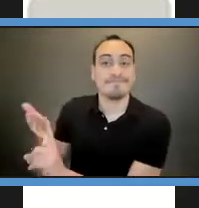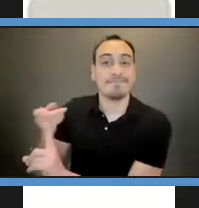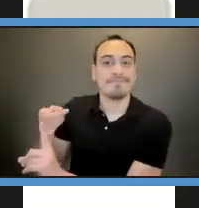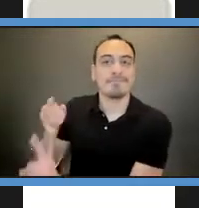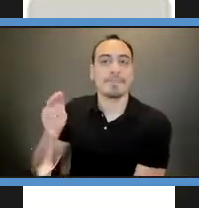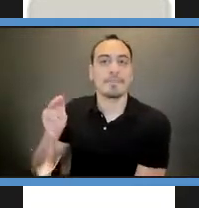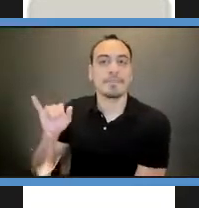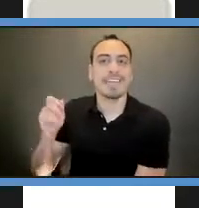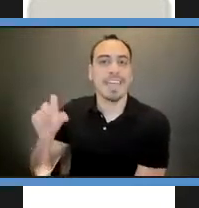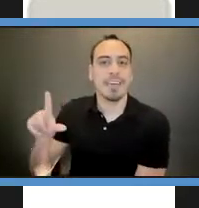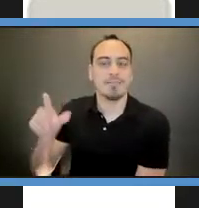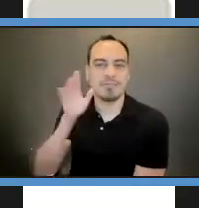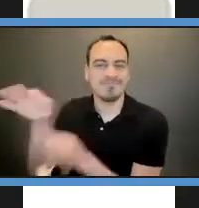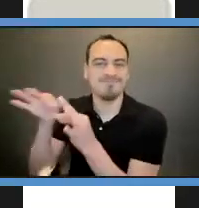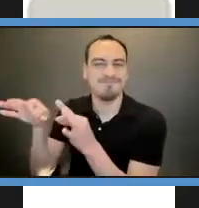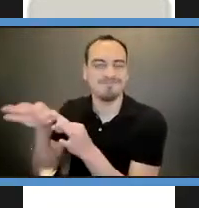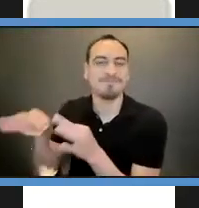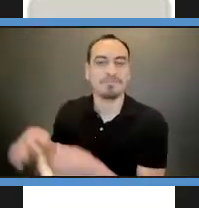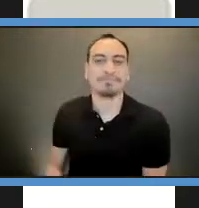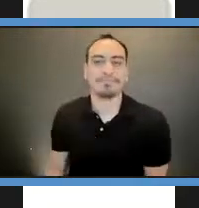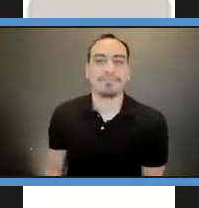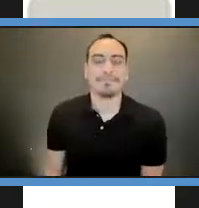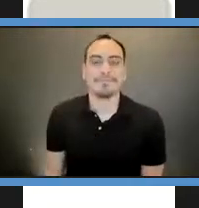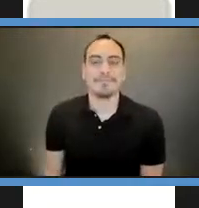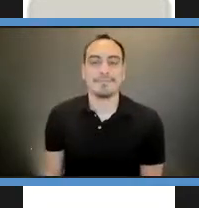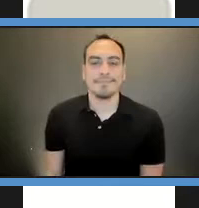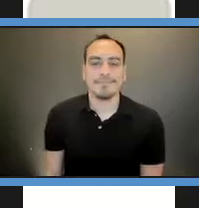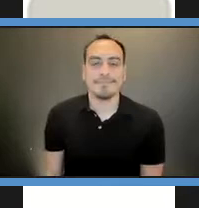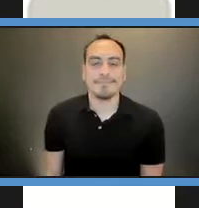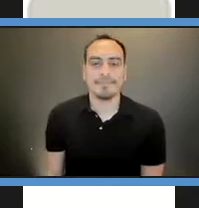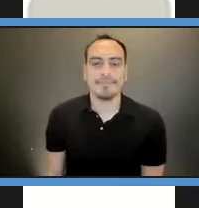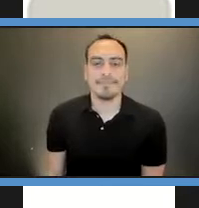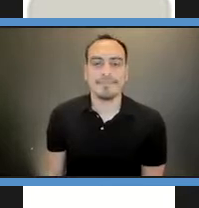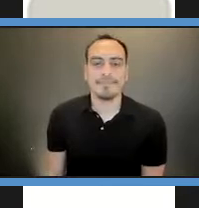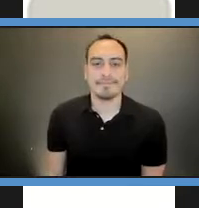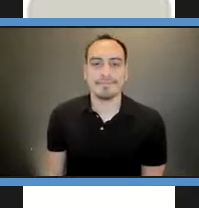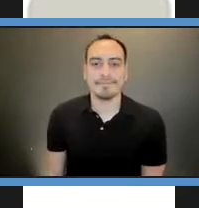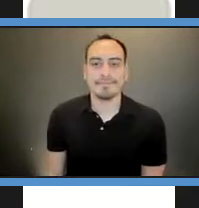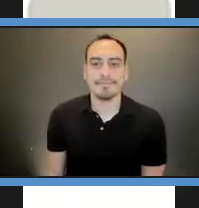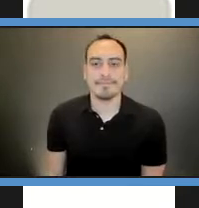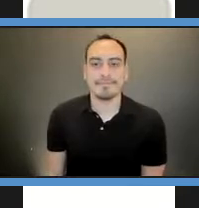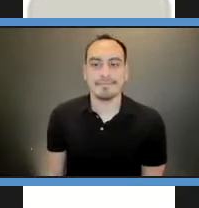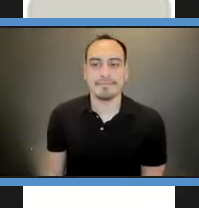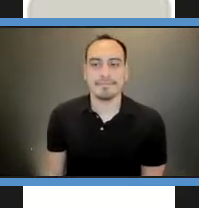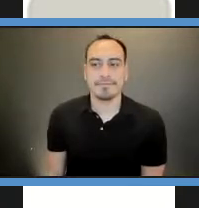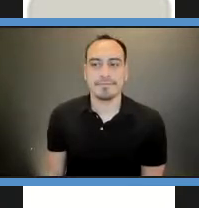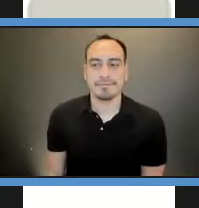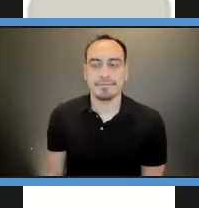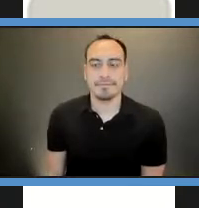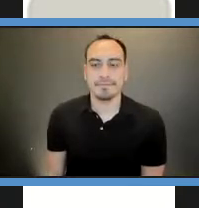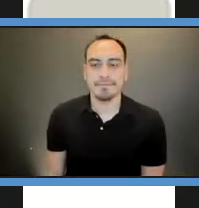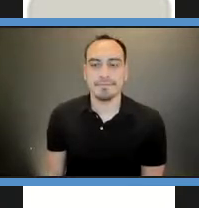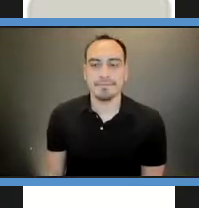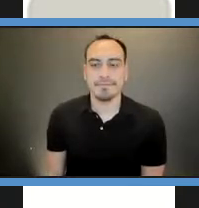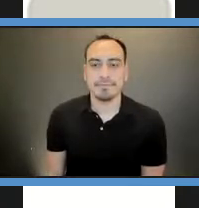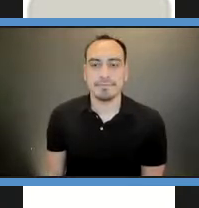na pagtanggap sa bawat isa. Salamat po sa inyong pagdalo dito po sa ating usaping pangmamamayan.